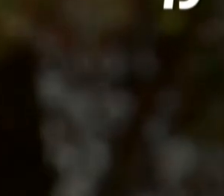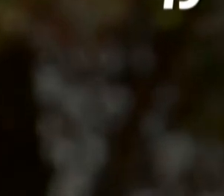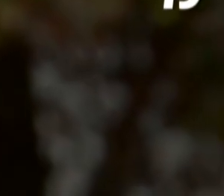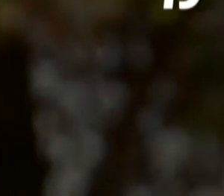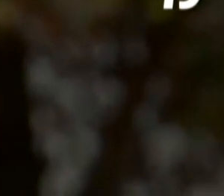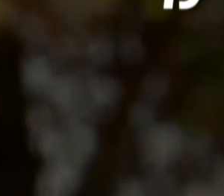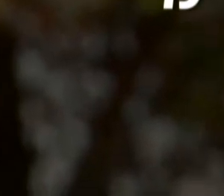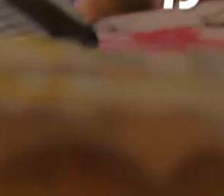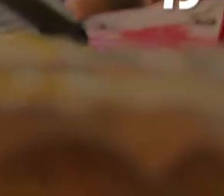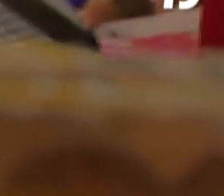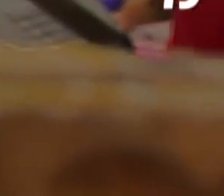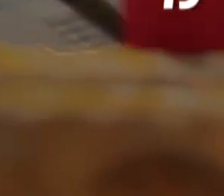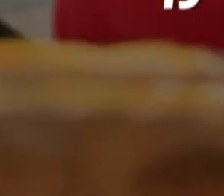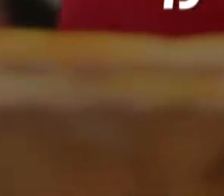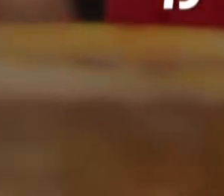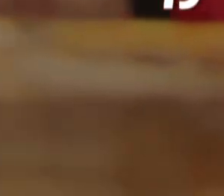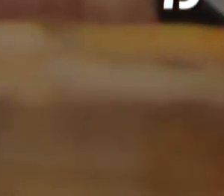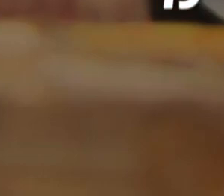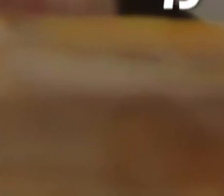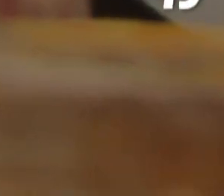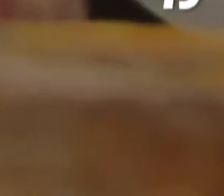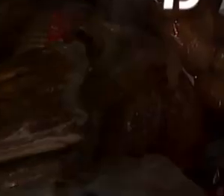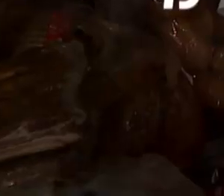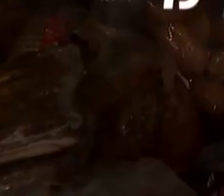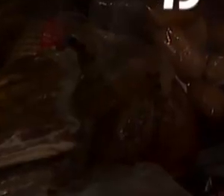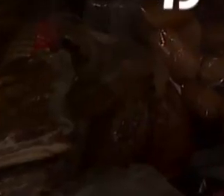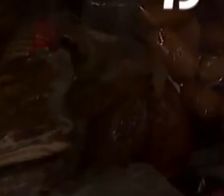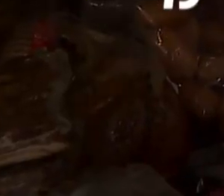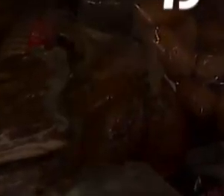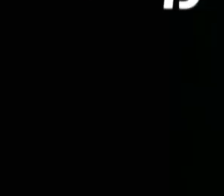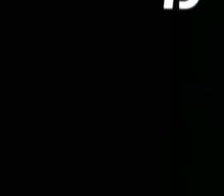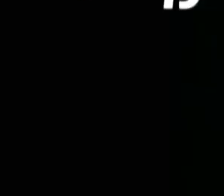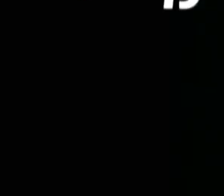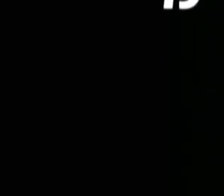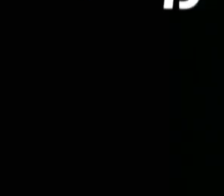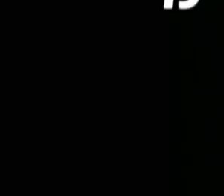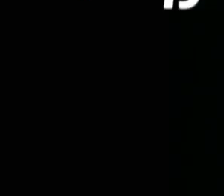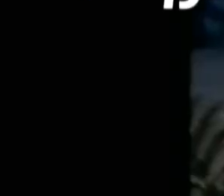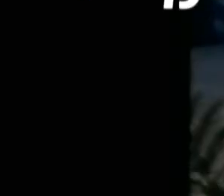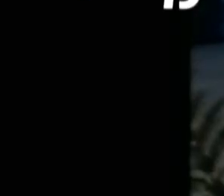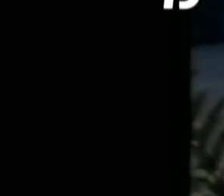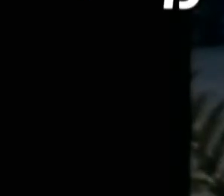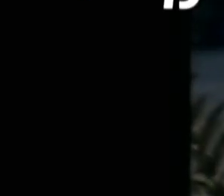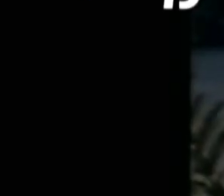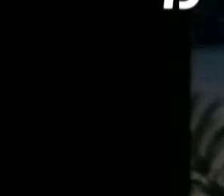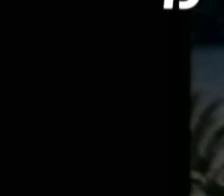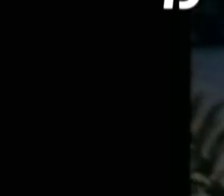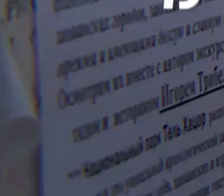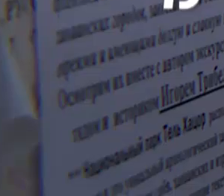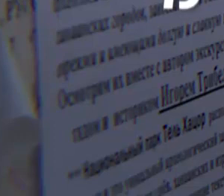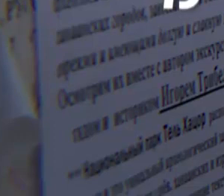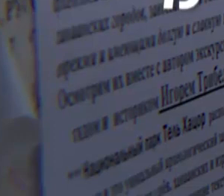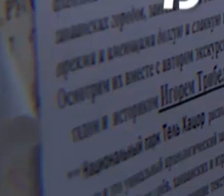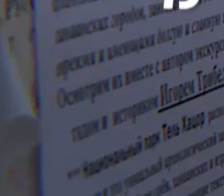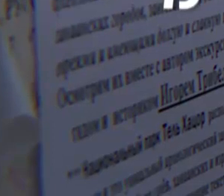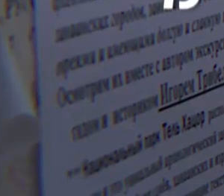זה משהו מגעיל, זה משהו זבל. בפרק הראשון, גל העולים הראשון עדיין לא שכח את תחושת